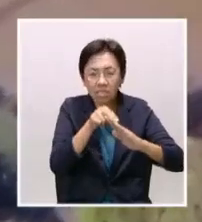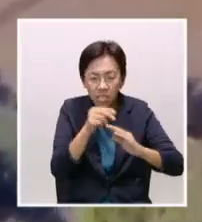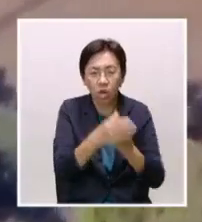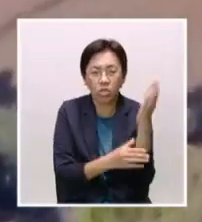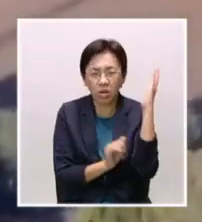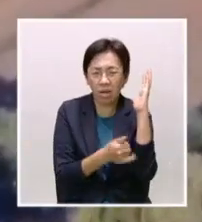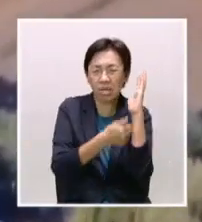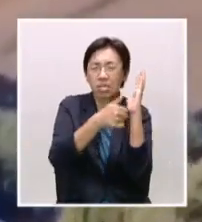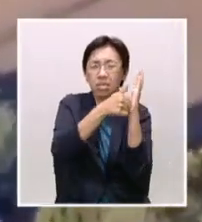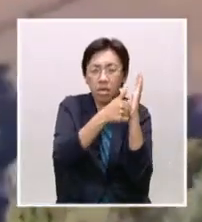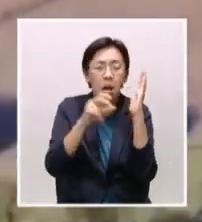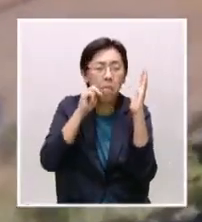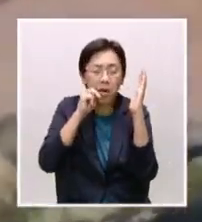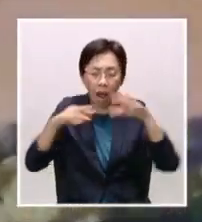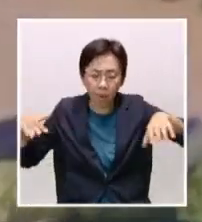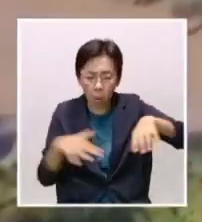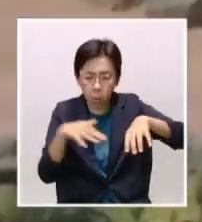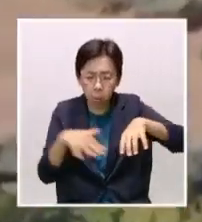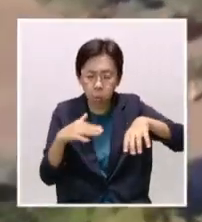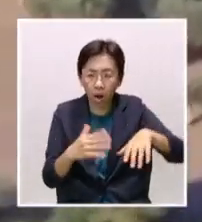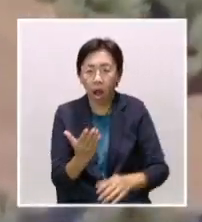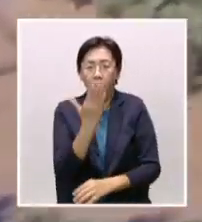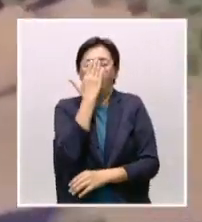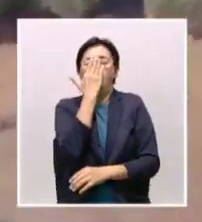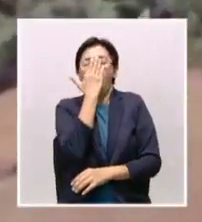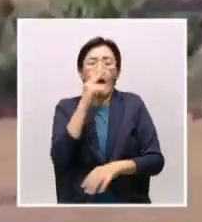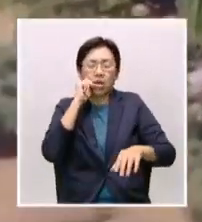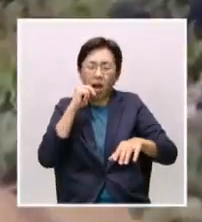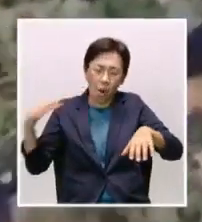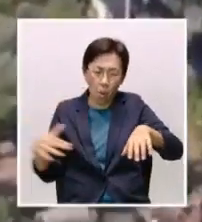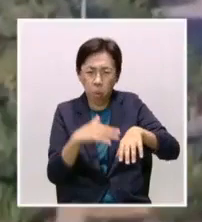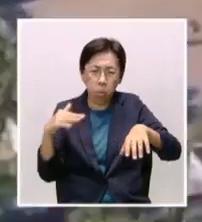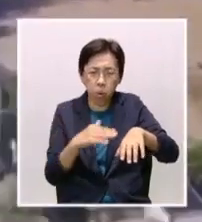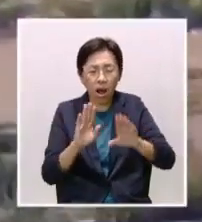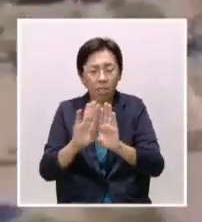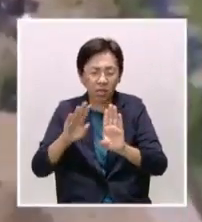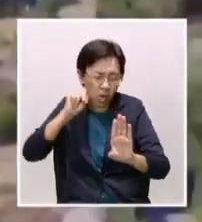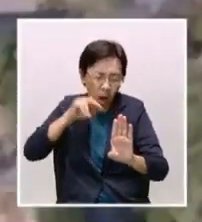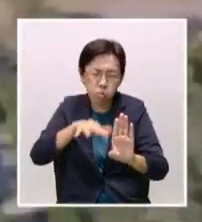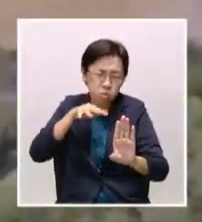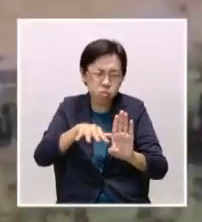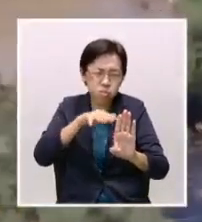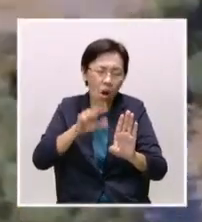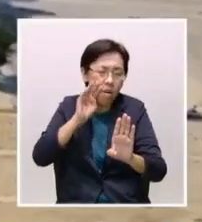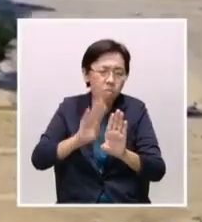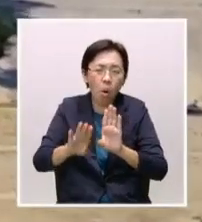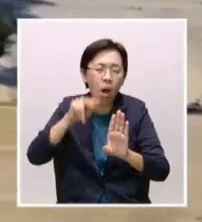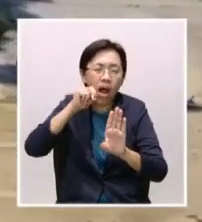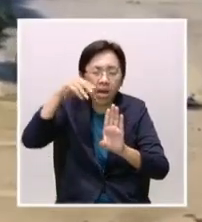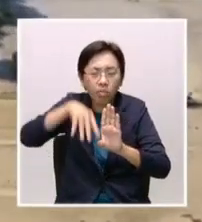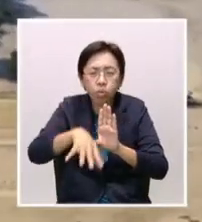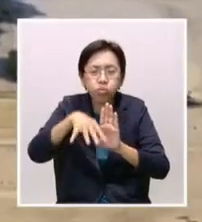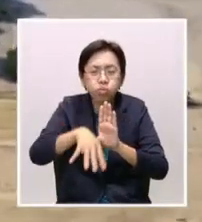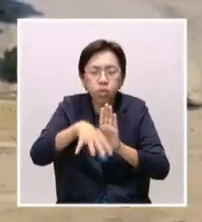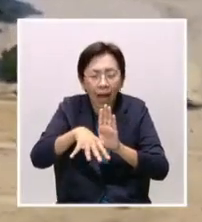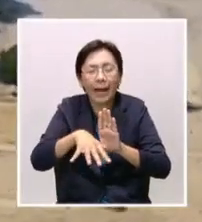ไม้หลังจากที่น้ำทะลักเข้าบ้านอย่างไม่ทันรู้ตัวน้ำเนี่ยซัดพังประตูบ้านทะลักเข้าท่วมชั้นใต้ดินของบ้านเรือน